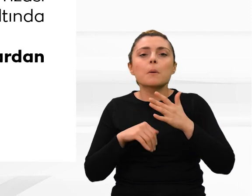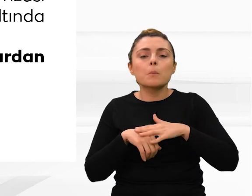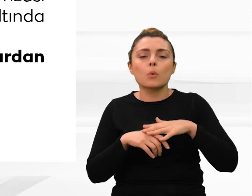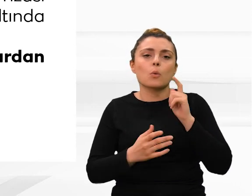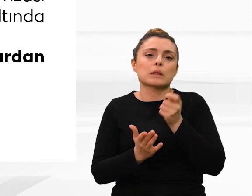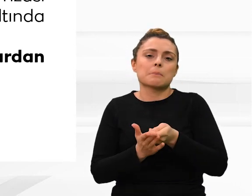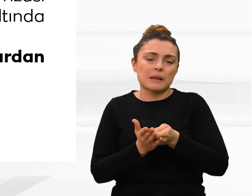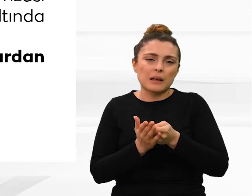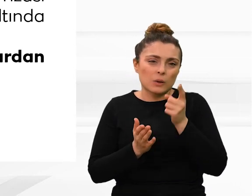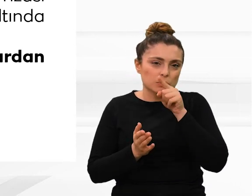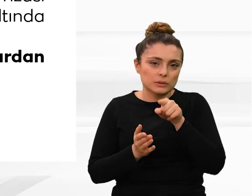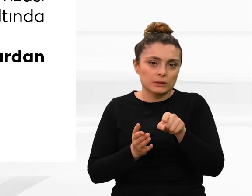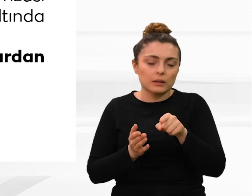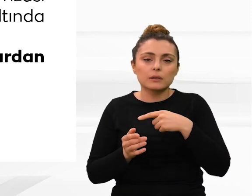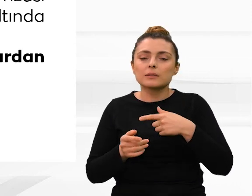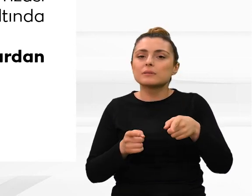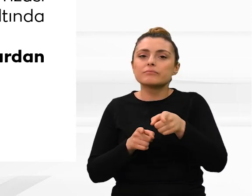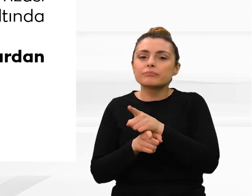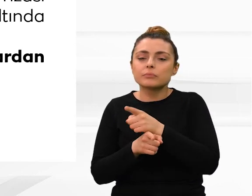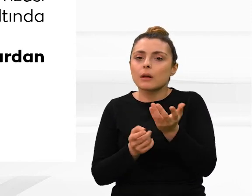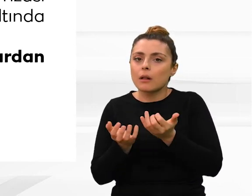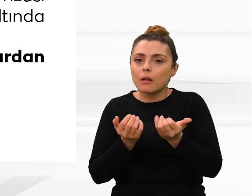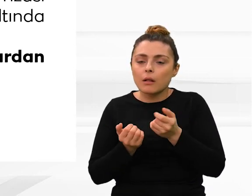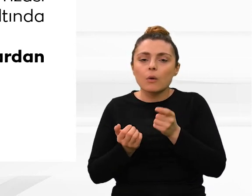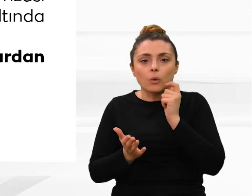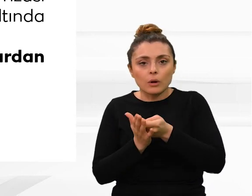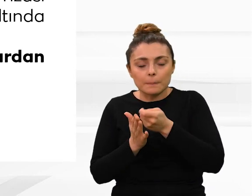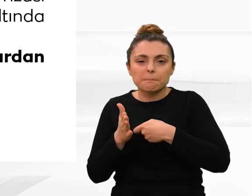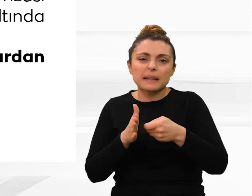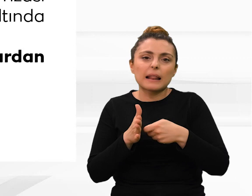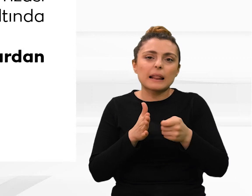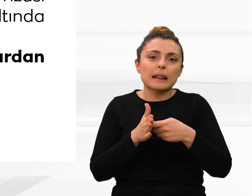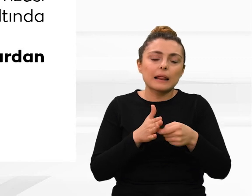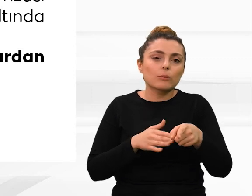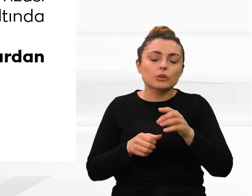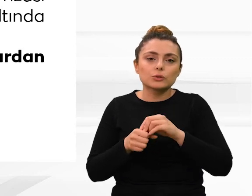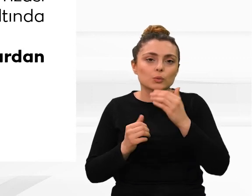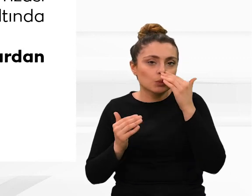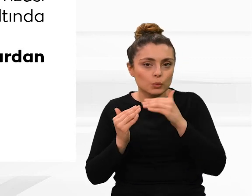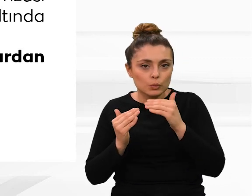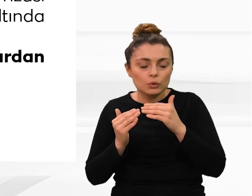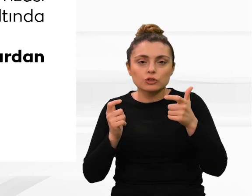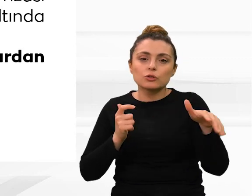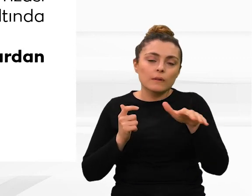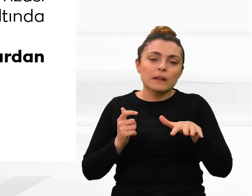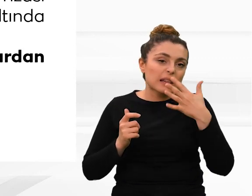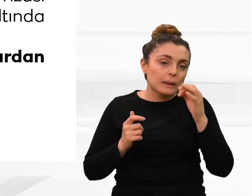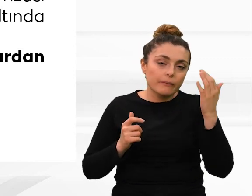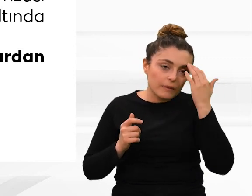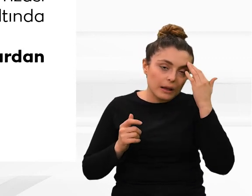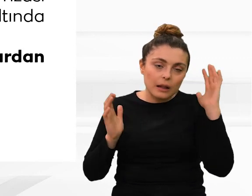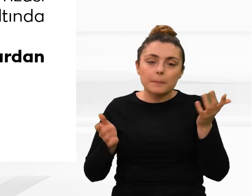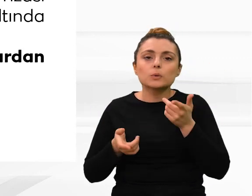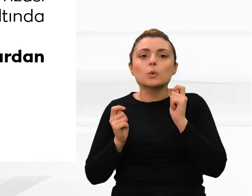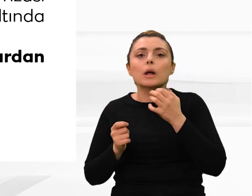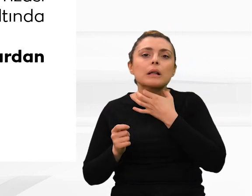yapıyorsun ödemek suretiyle örülen kaydediliyor Pendik'te siliniyor o defterler yolunda da ş çevrede kimin fakir